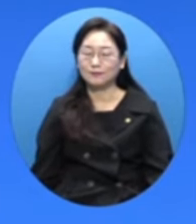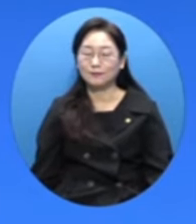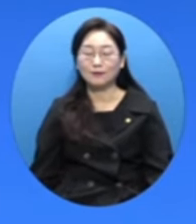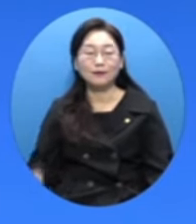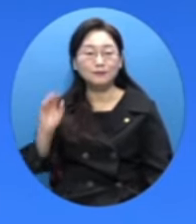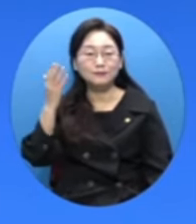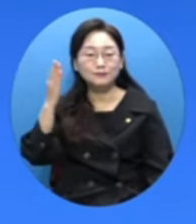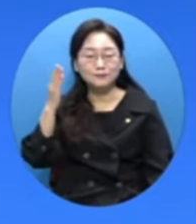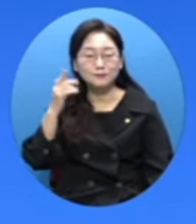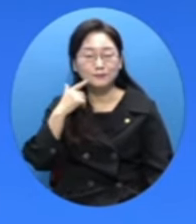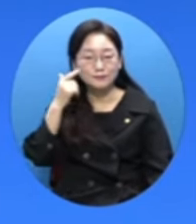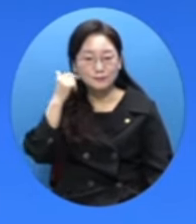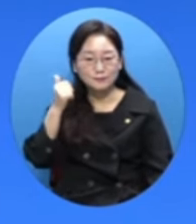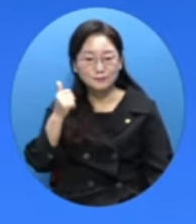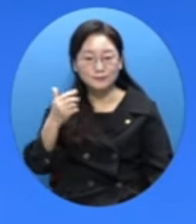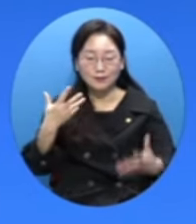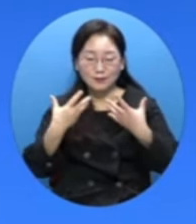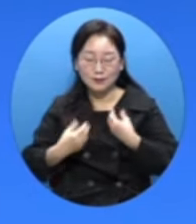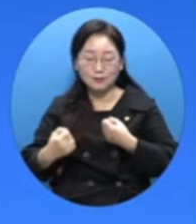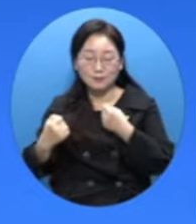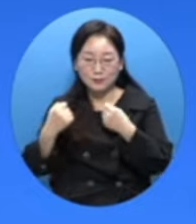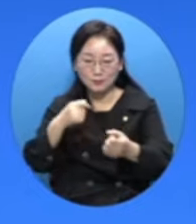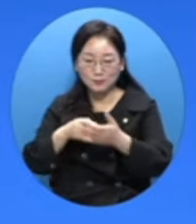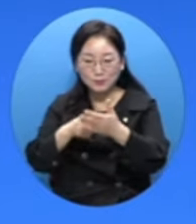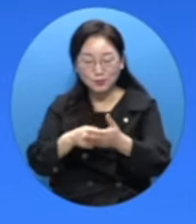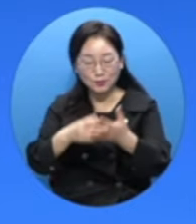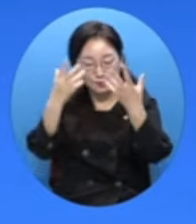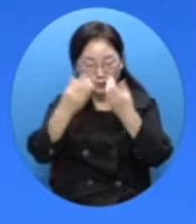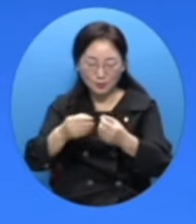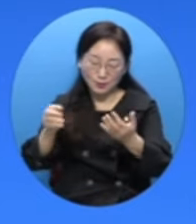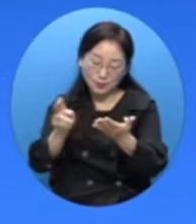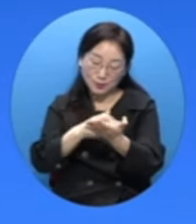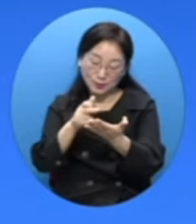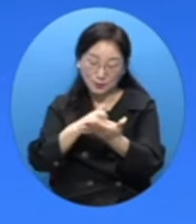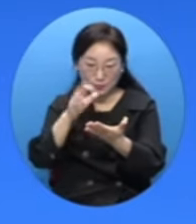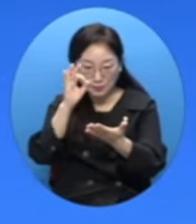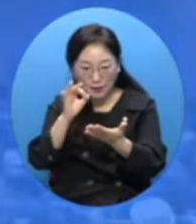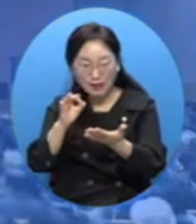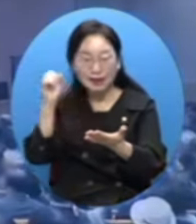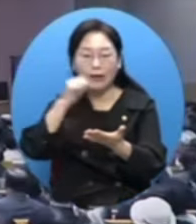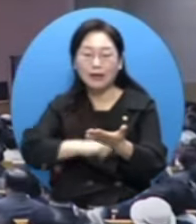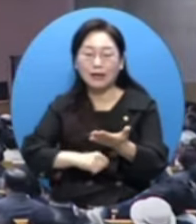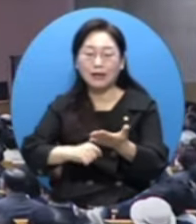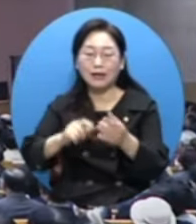최근에 제가 절망을 극복한 사람들을 내용을 찾다가 우리 교회를 다녀갔던 닉